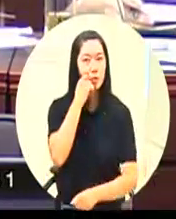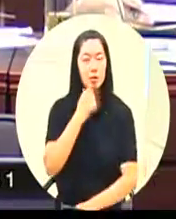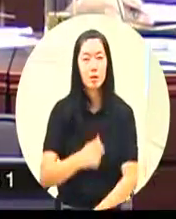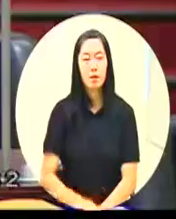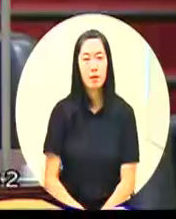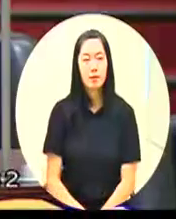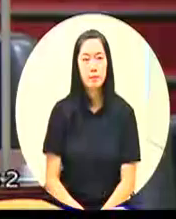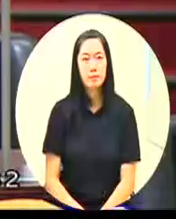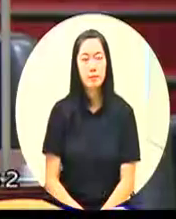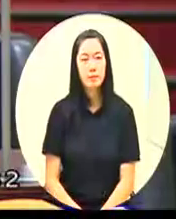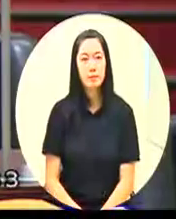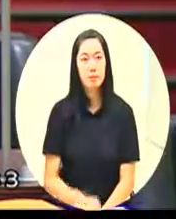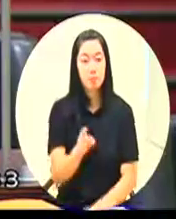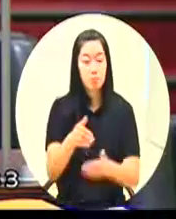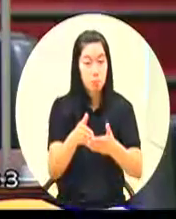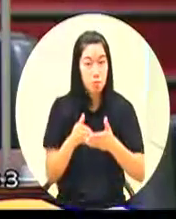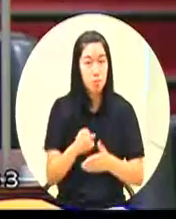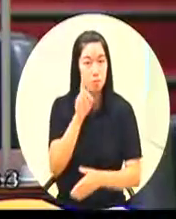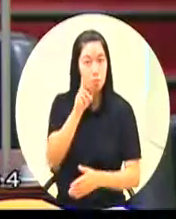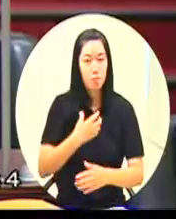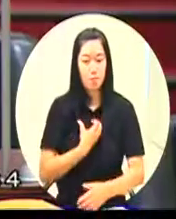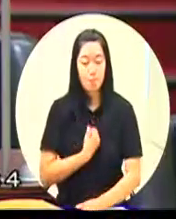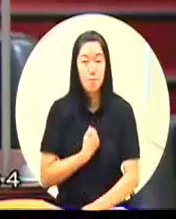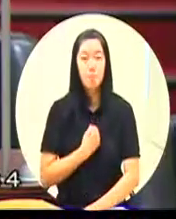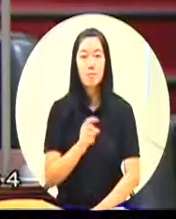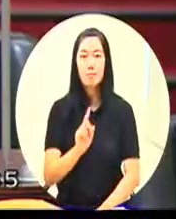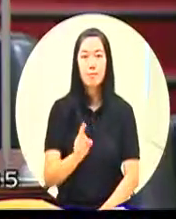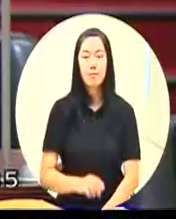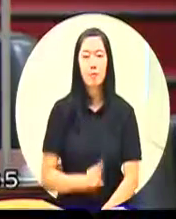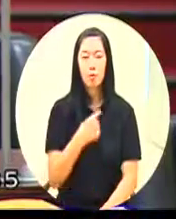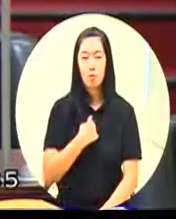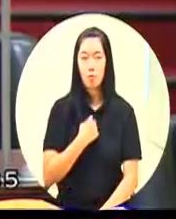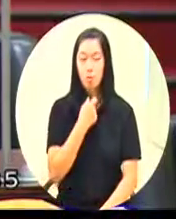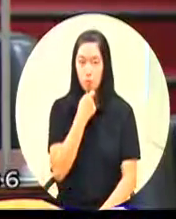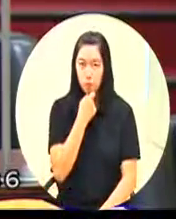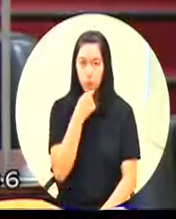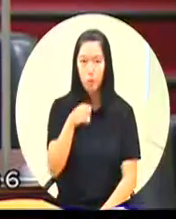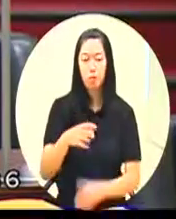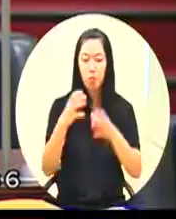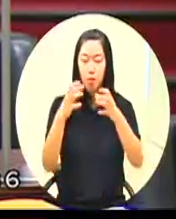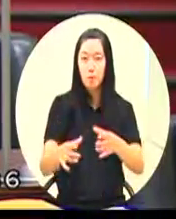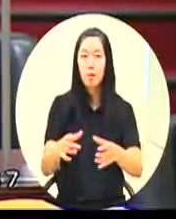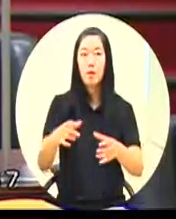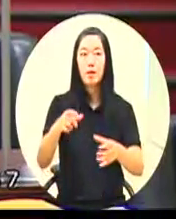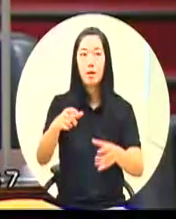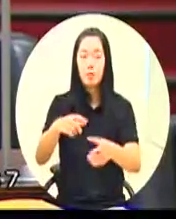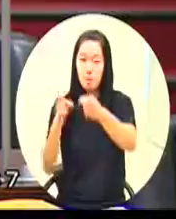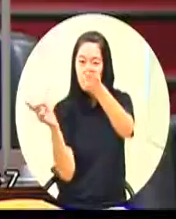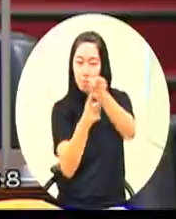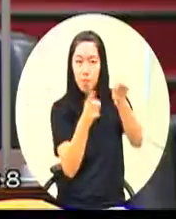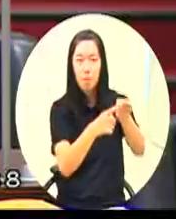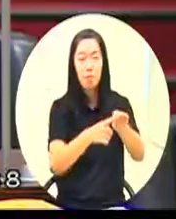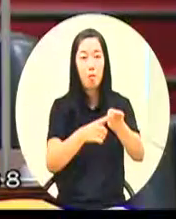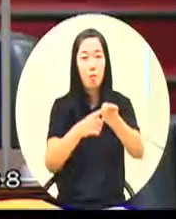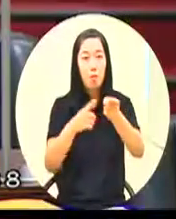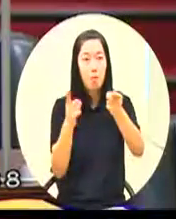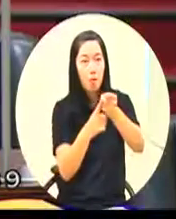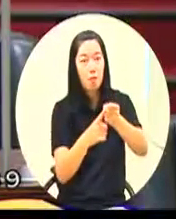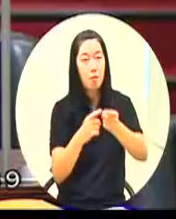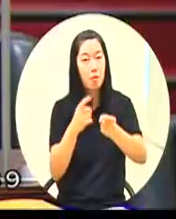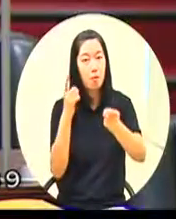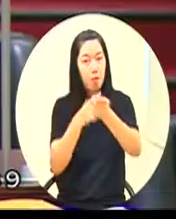长，你要有一个决心说，我愿意要盖这样的球场，我们地方一起来募